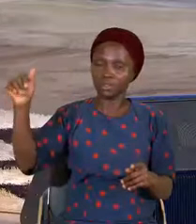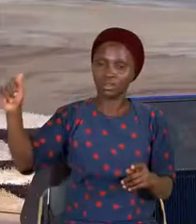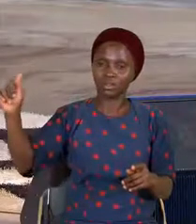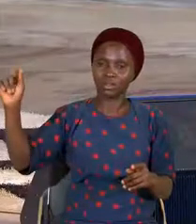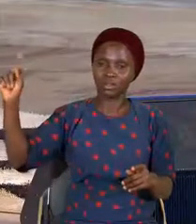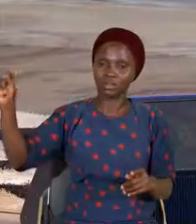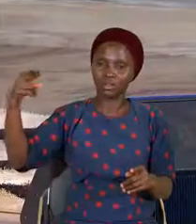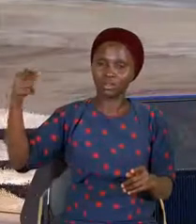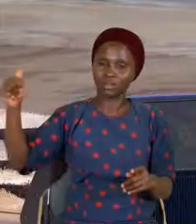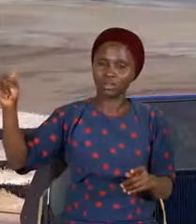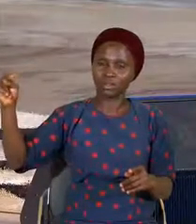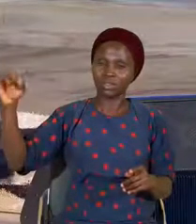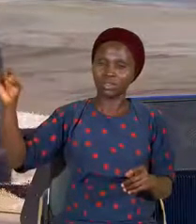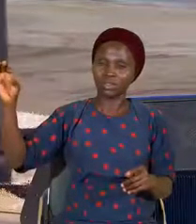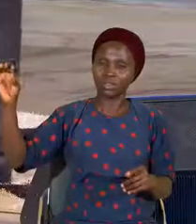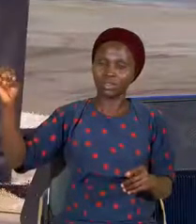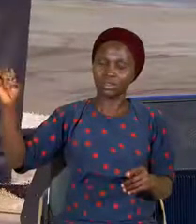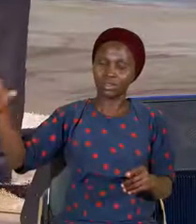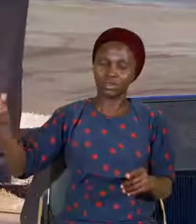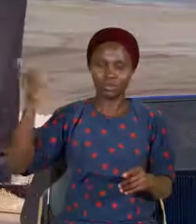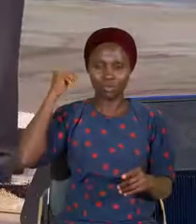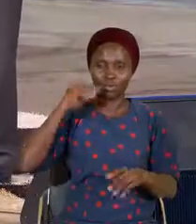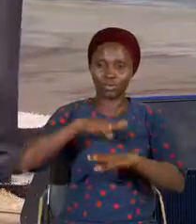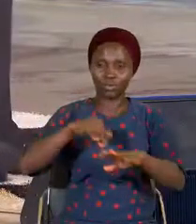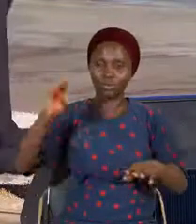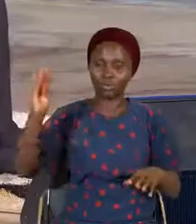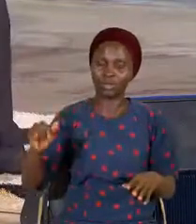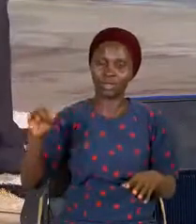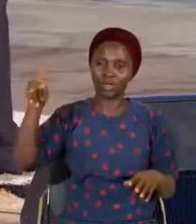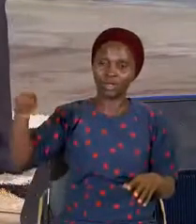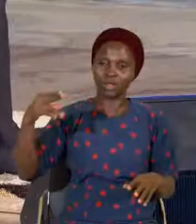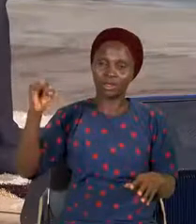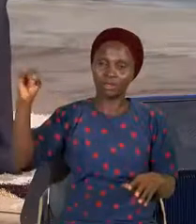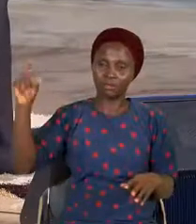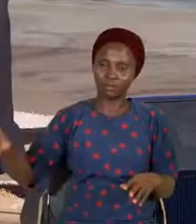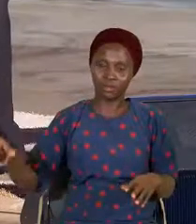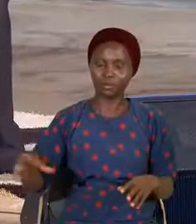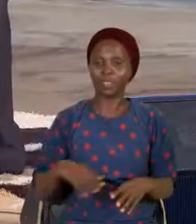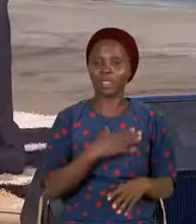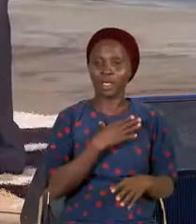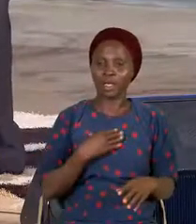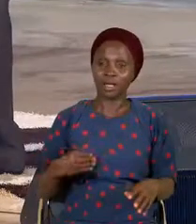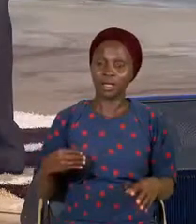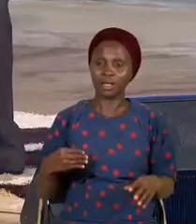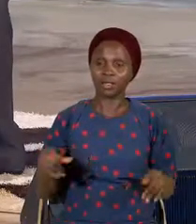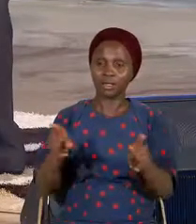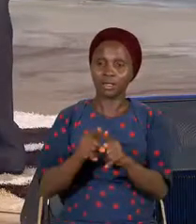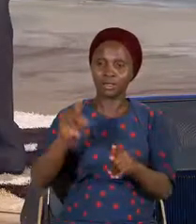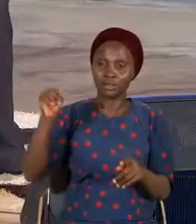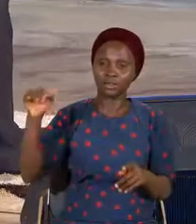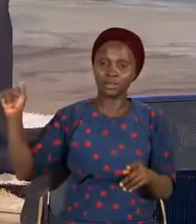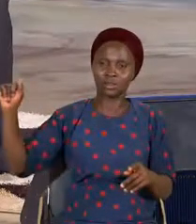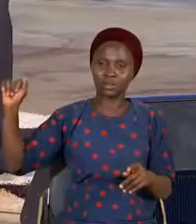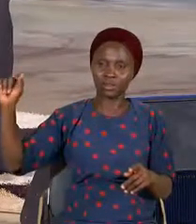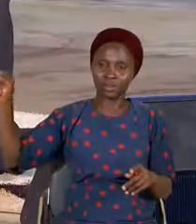que quelque chose de bon viendra de Nazareth ?» Il dit, « Viens et vois. » Et comme Nathanaël venait, le Seigneur dit,